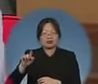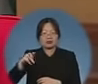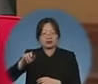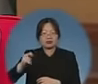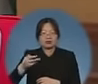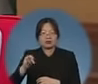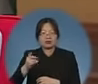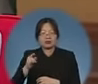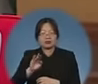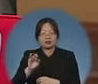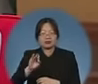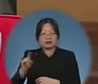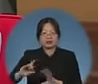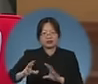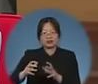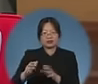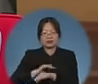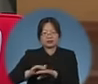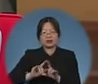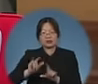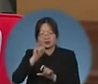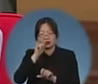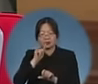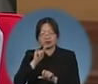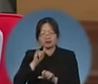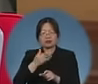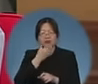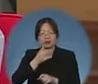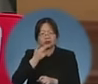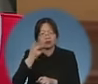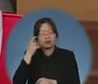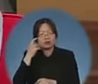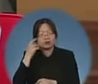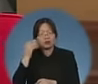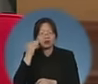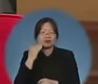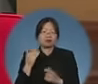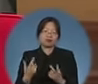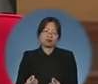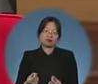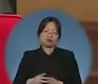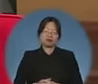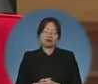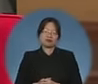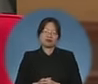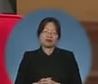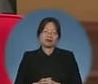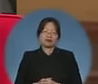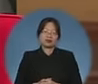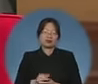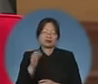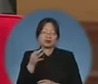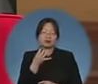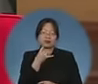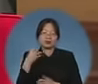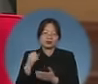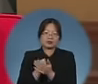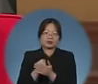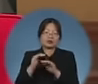국가들이고 또 약간 잘 사는데 니네는 왜 이렇게 언해피하니가 우리예요. 그래서 근데 이게 사실